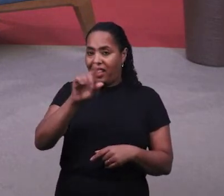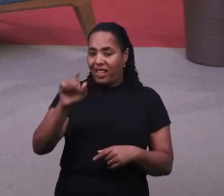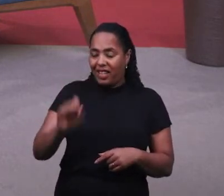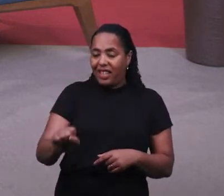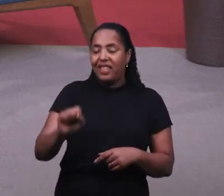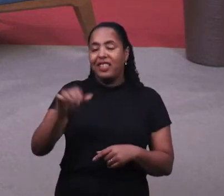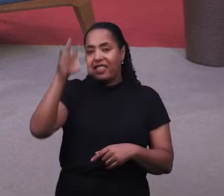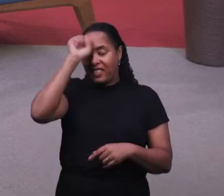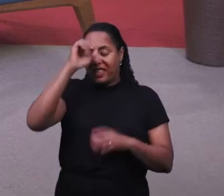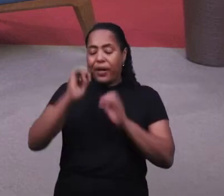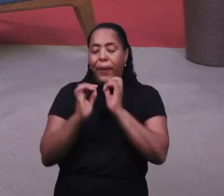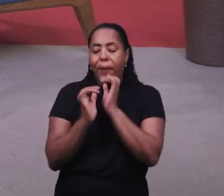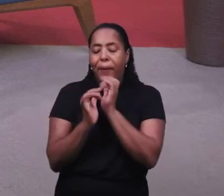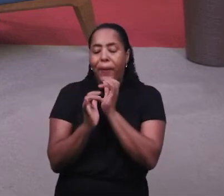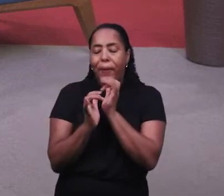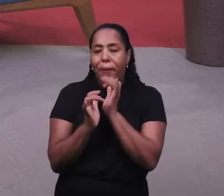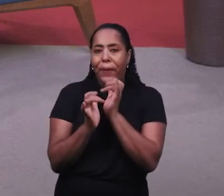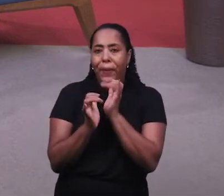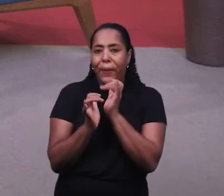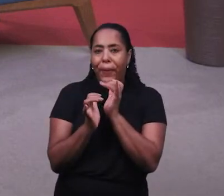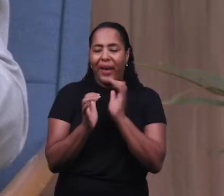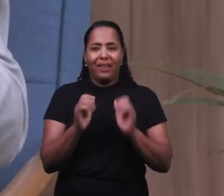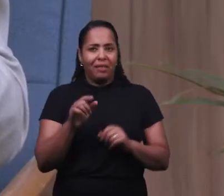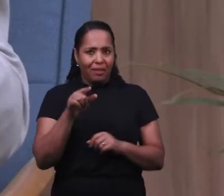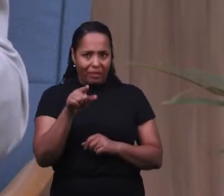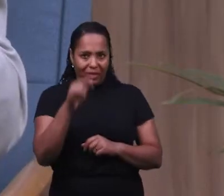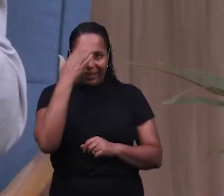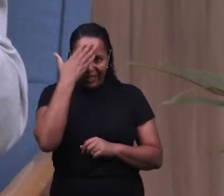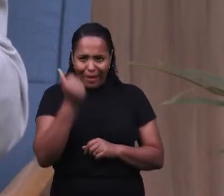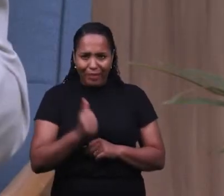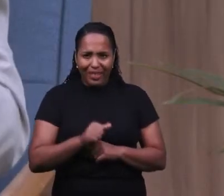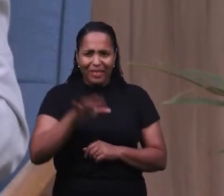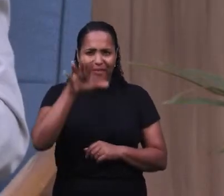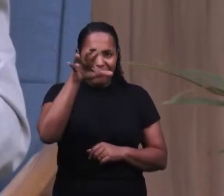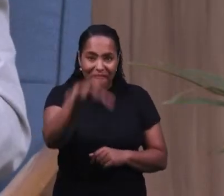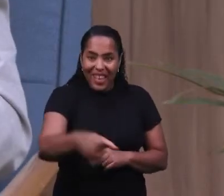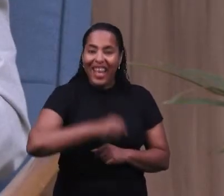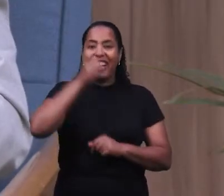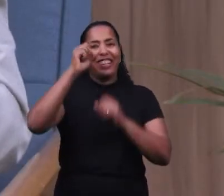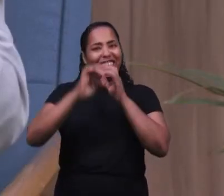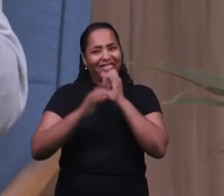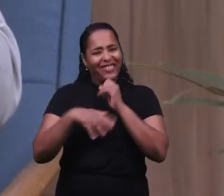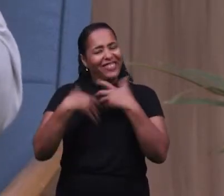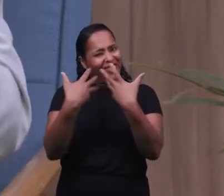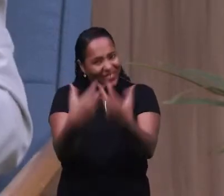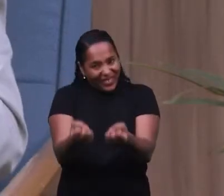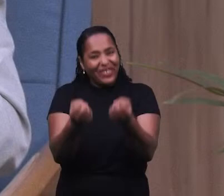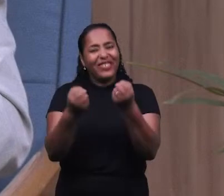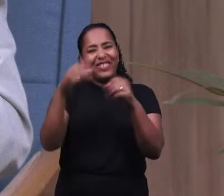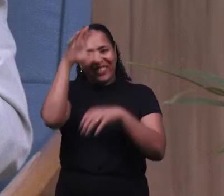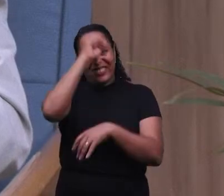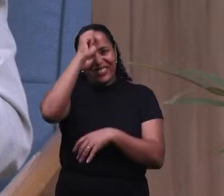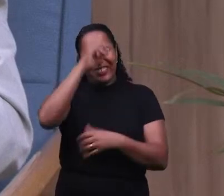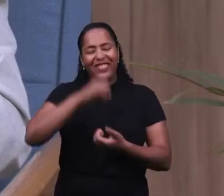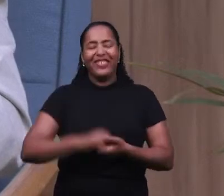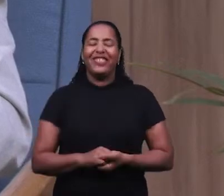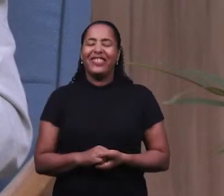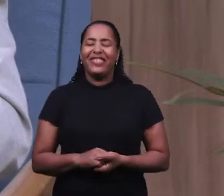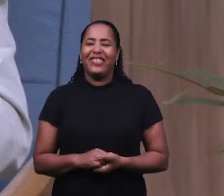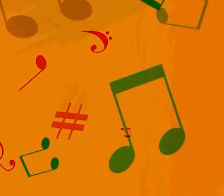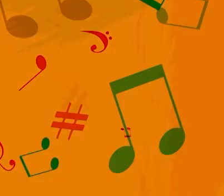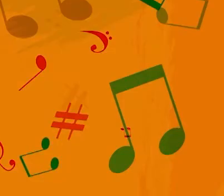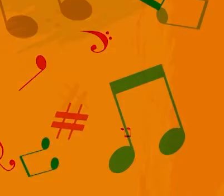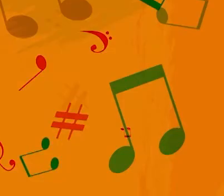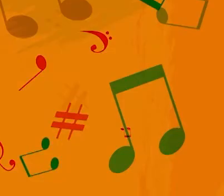nous enseigner à jouer cet enfant dans la flûte douce. Donc, vous savez déjà, prenez votre instrument et nous allons